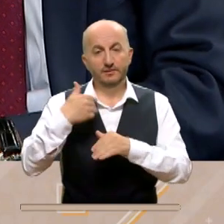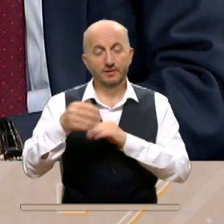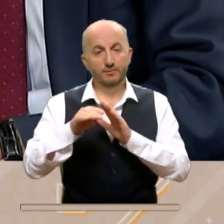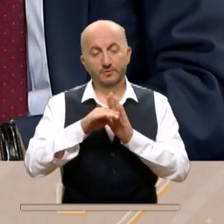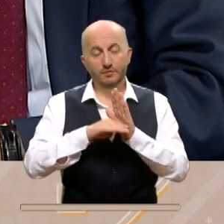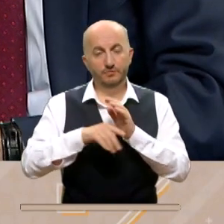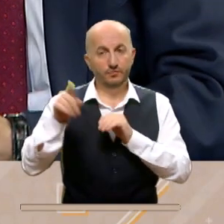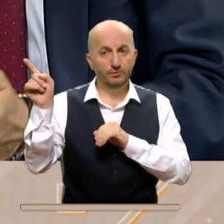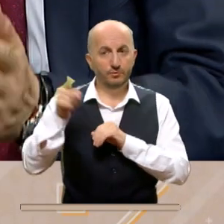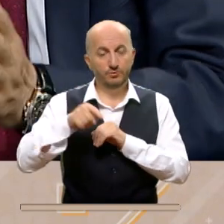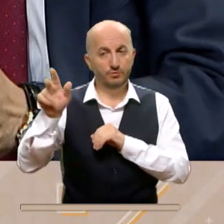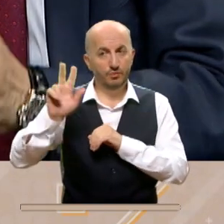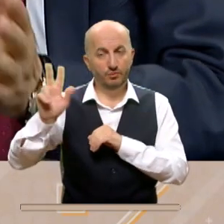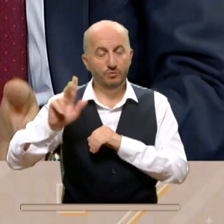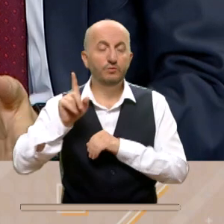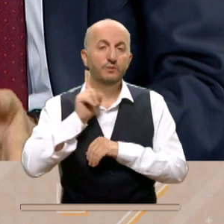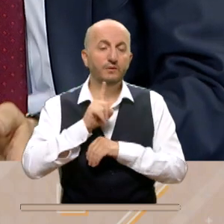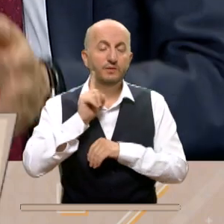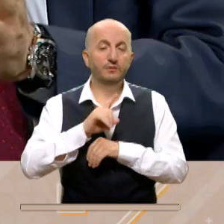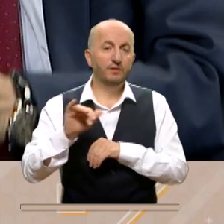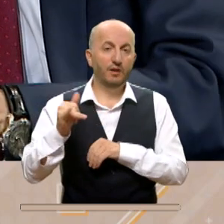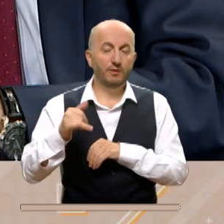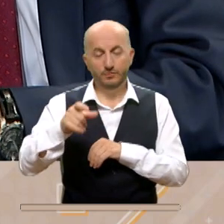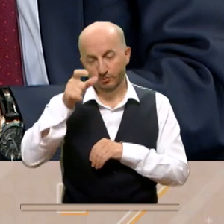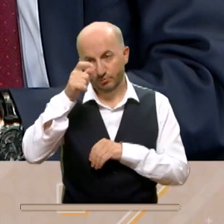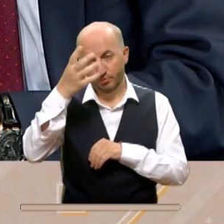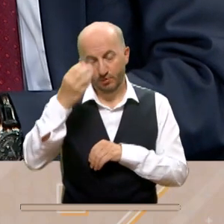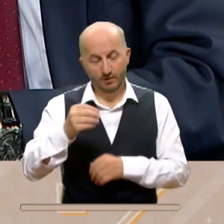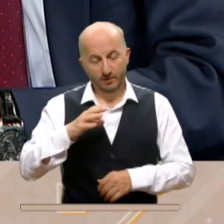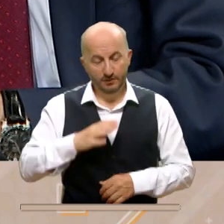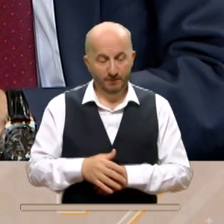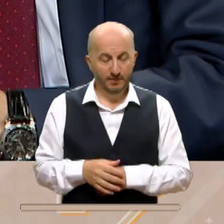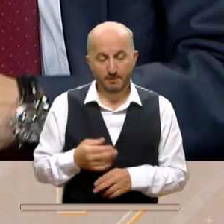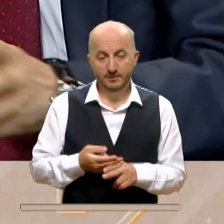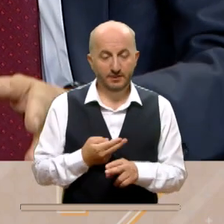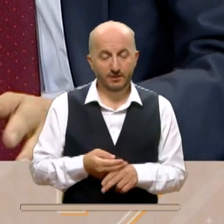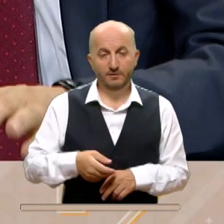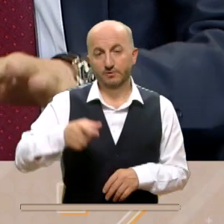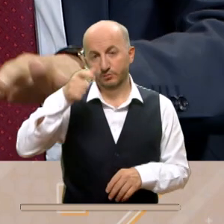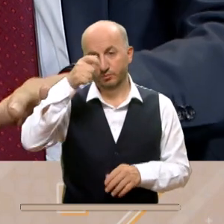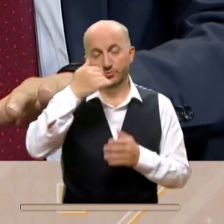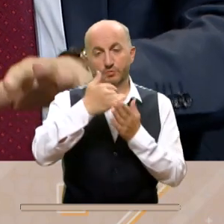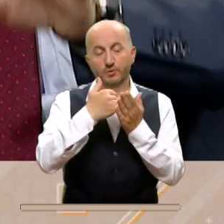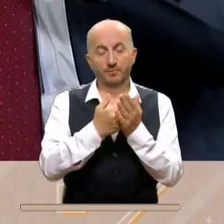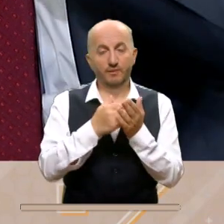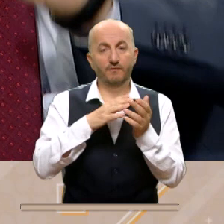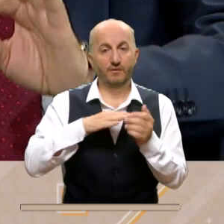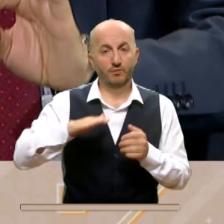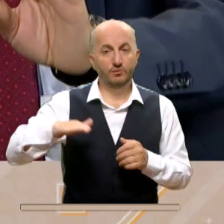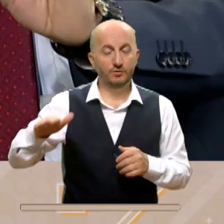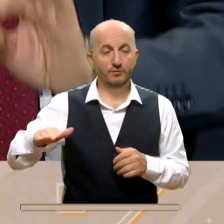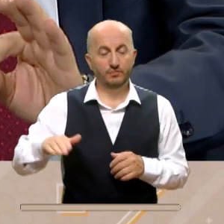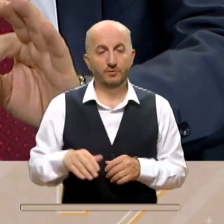programlarımız %30 İngilizce veya Arapça ve hı, Türkçe olanlar da var. Mesela Türkçe programlar var. Öğrencilerimiz